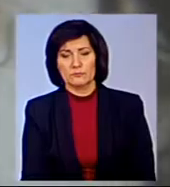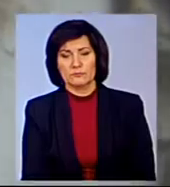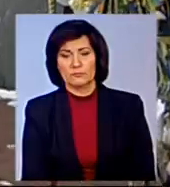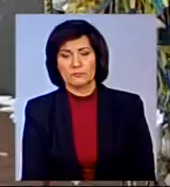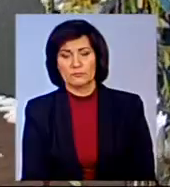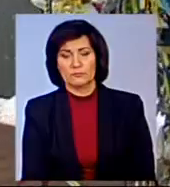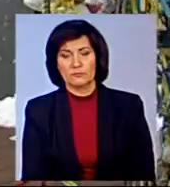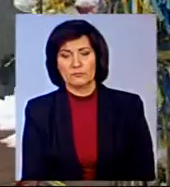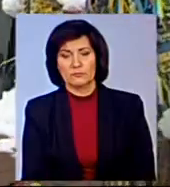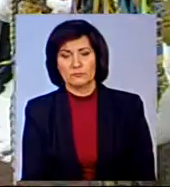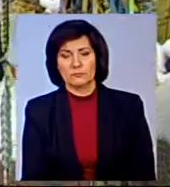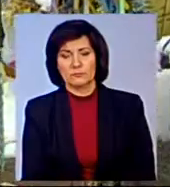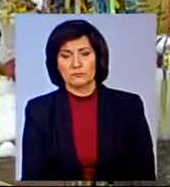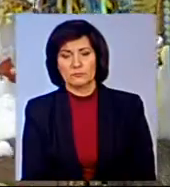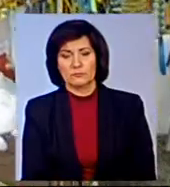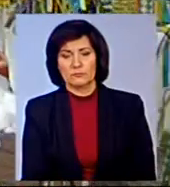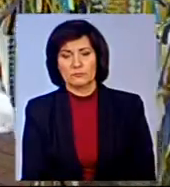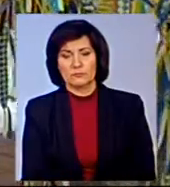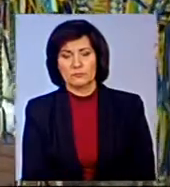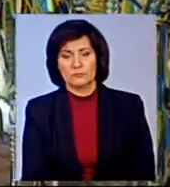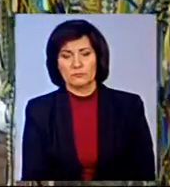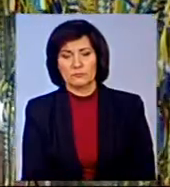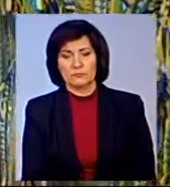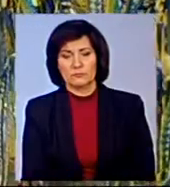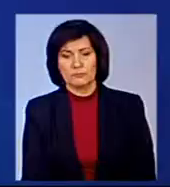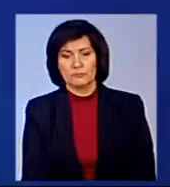Олексій Гомон, Сергій Тищенко, Олександр Самойлов. Новини на Першому.